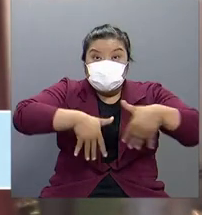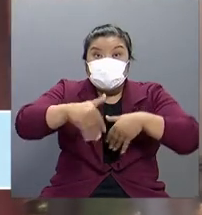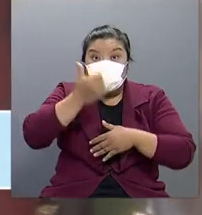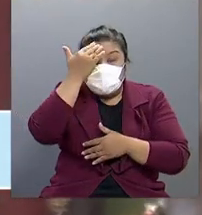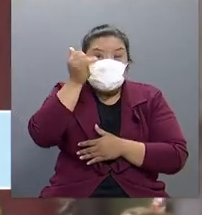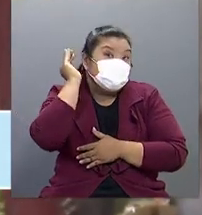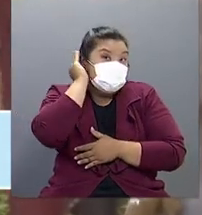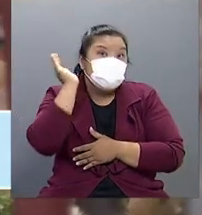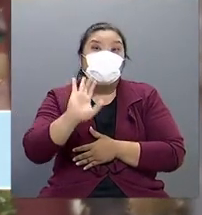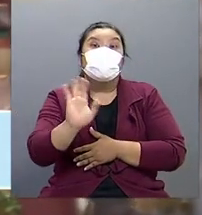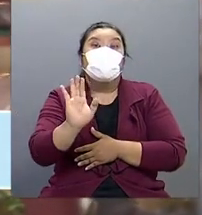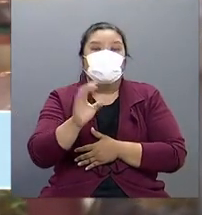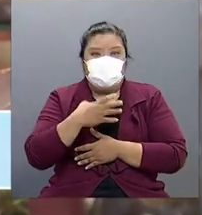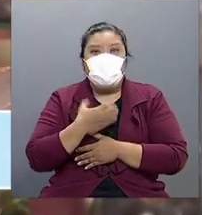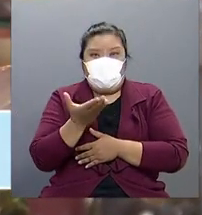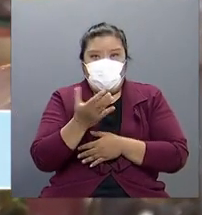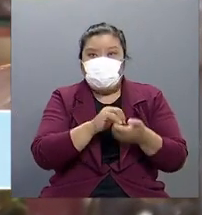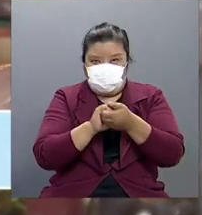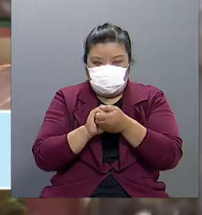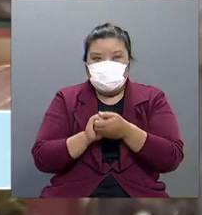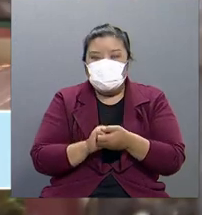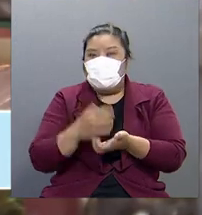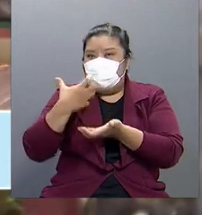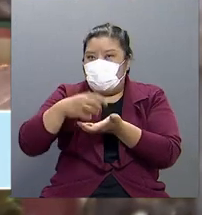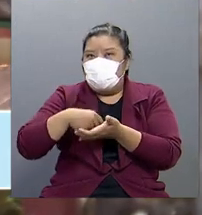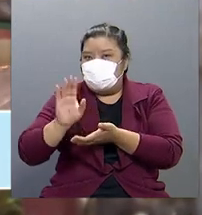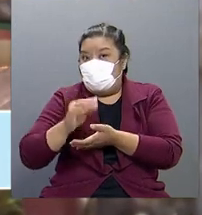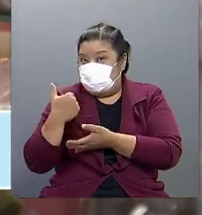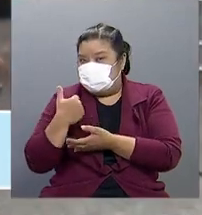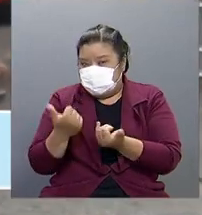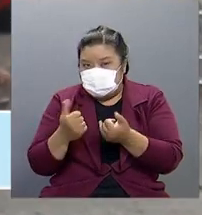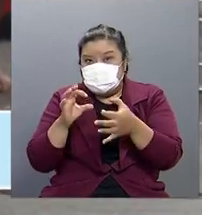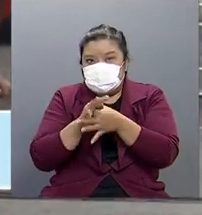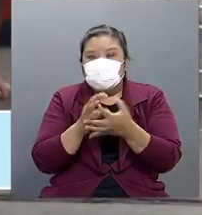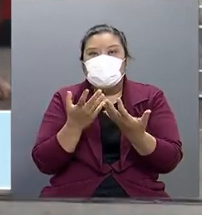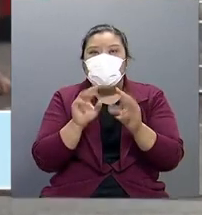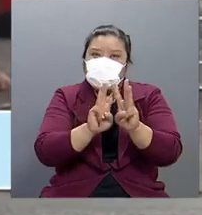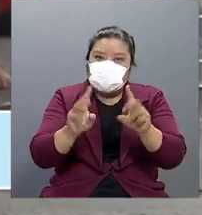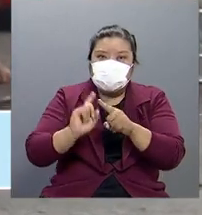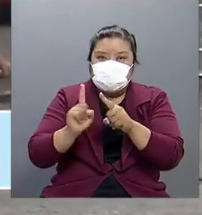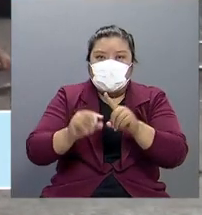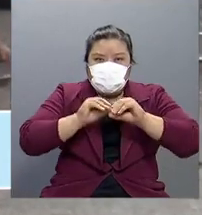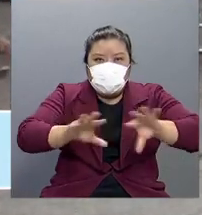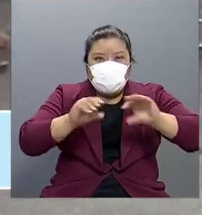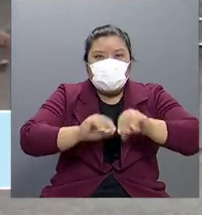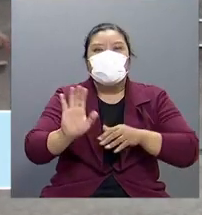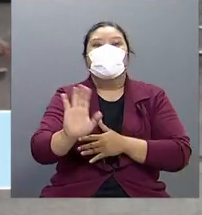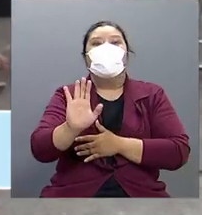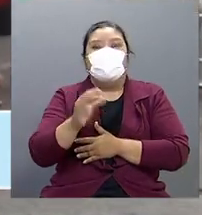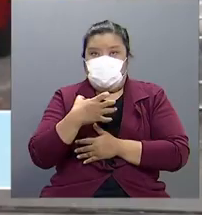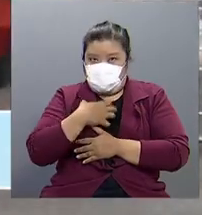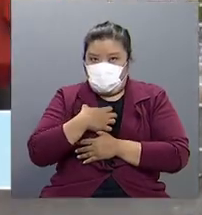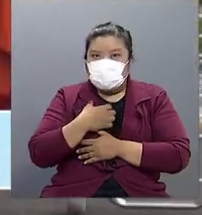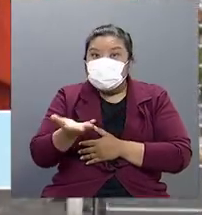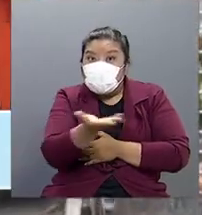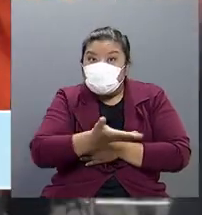ขอความร่วมมือไม่ส่งไม่แชร์ข้อมูลดังกล่าวต่อในช่องทางสื่อสังคมออนไลน์ต่างๆค่ะและเพื่อให้ประชาชนได้รับข้อมูลข่าวสารจากส